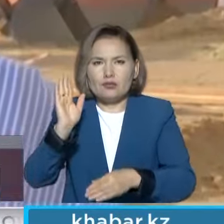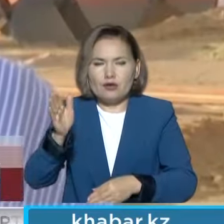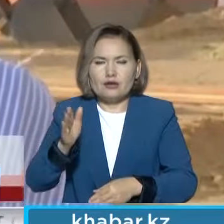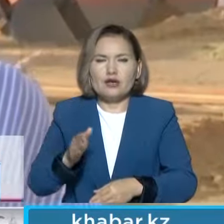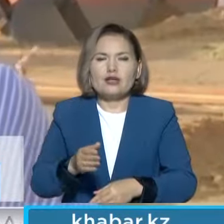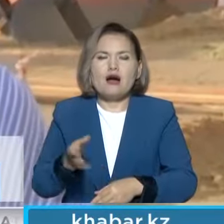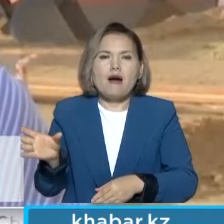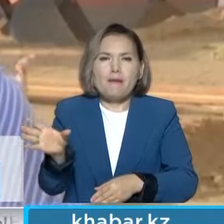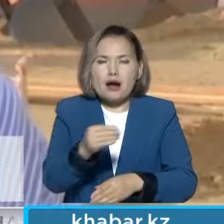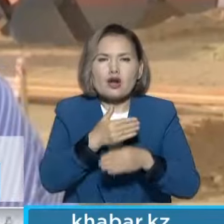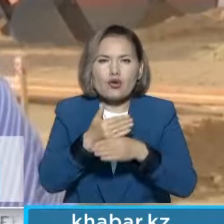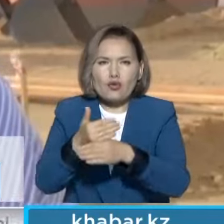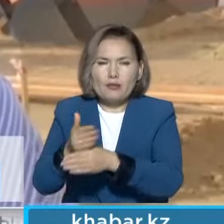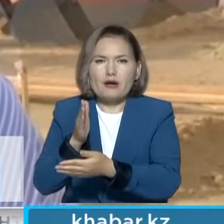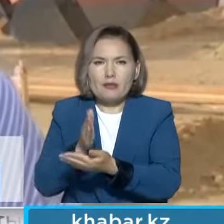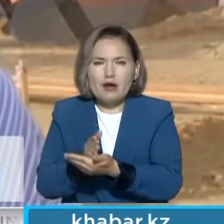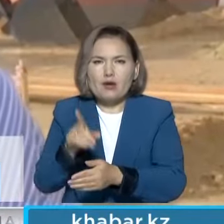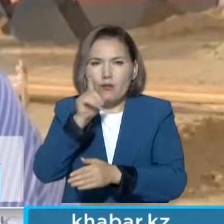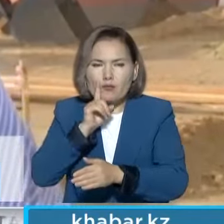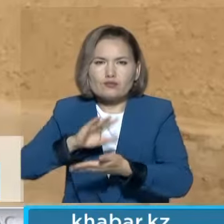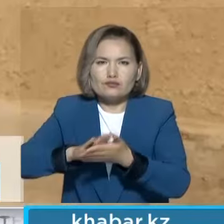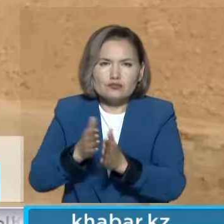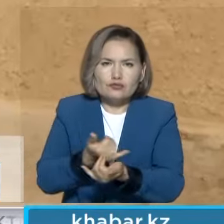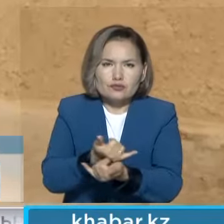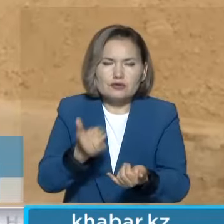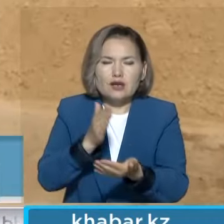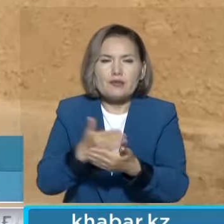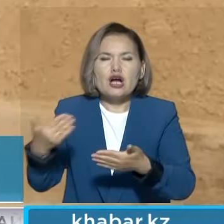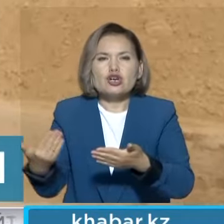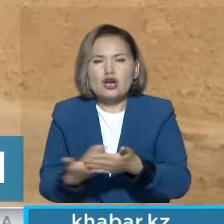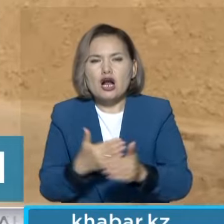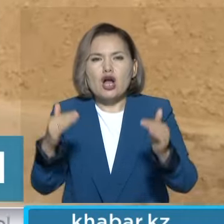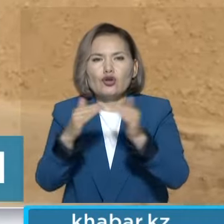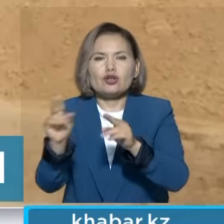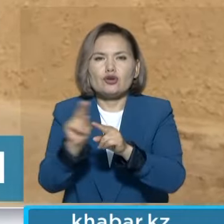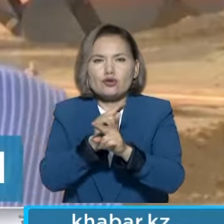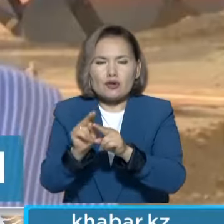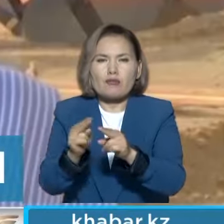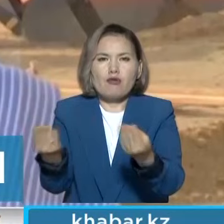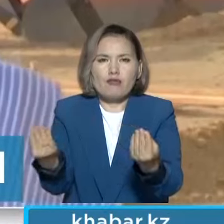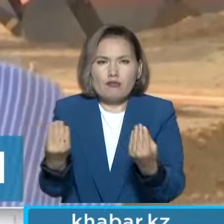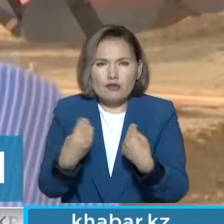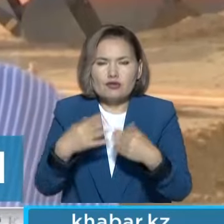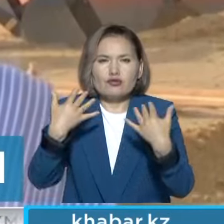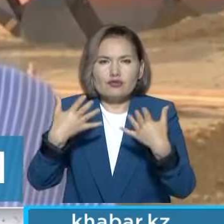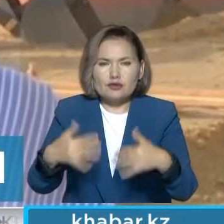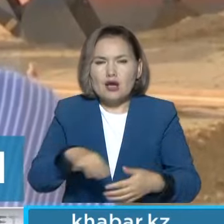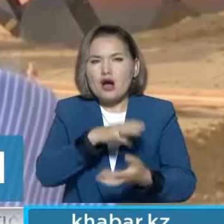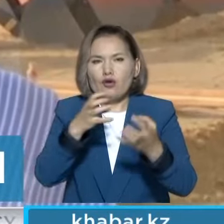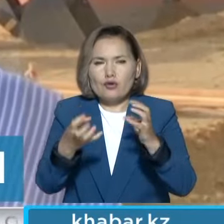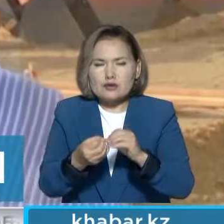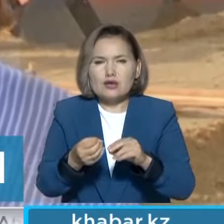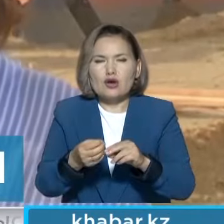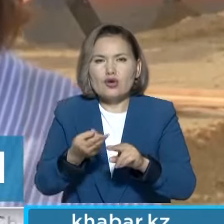Жағдайымыз жасап жатыр, көмектерін беріп жатыр. Міне жаңадан үйімізді де салып беріп жатыр. Алла берсе